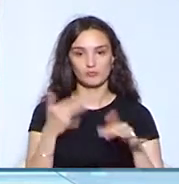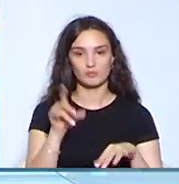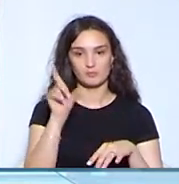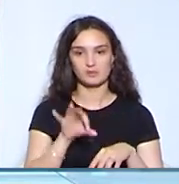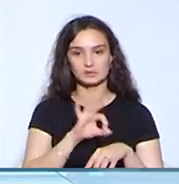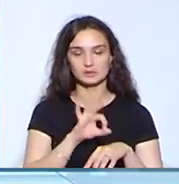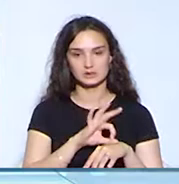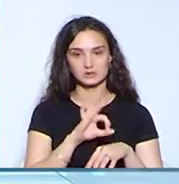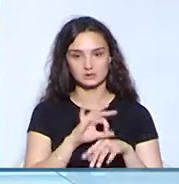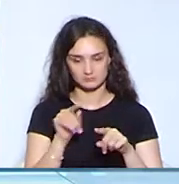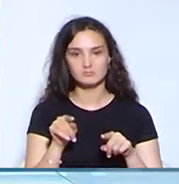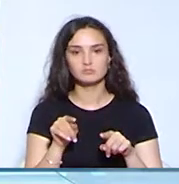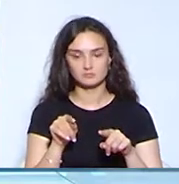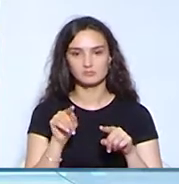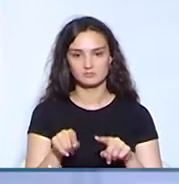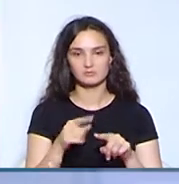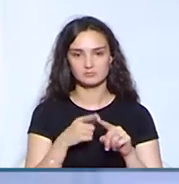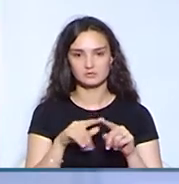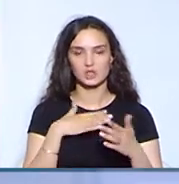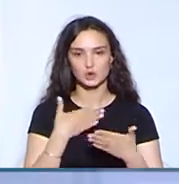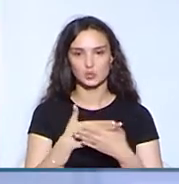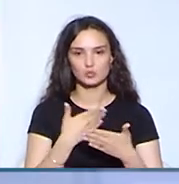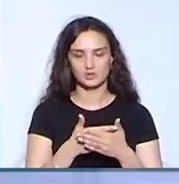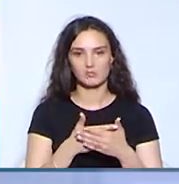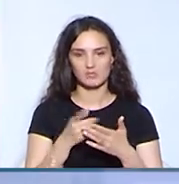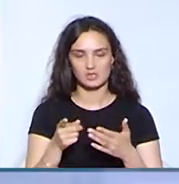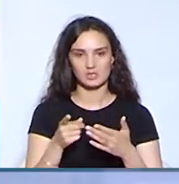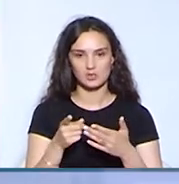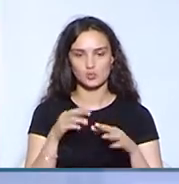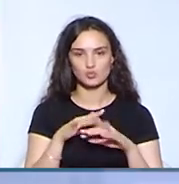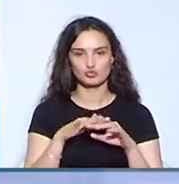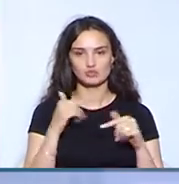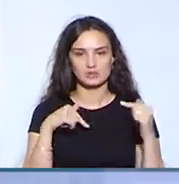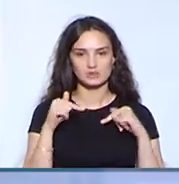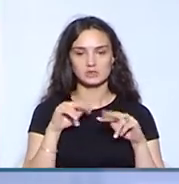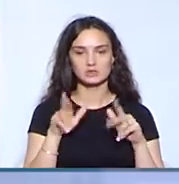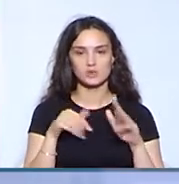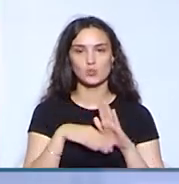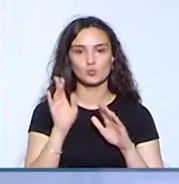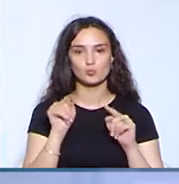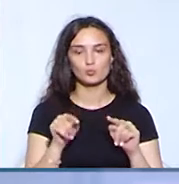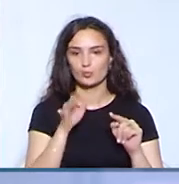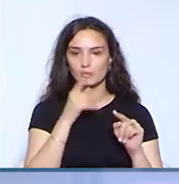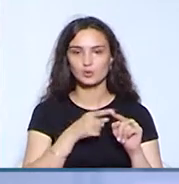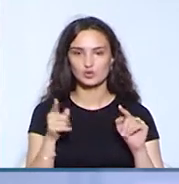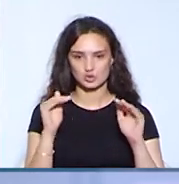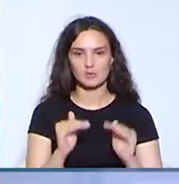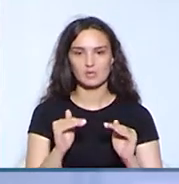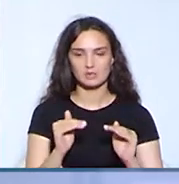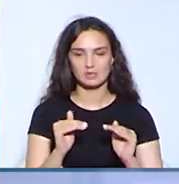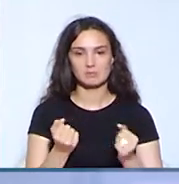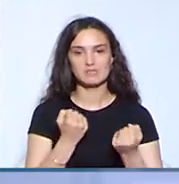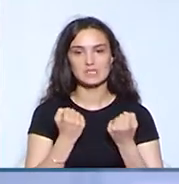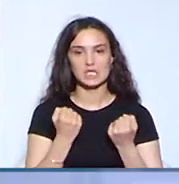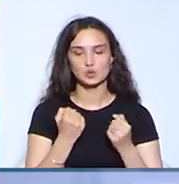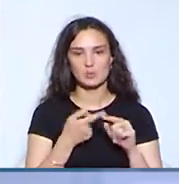ამ ინტერფერონის ჯგუფებით, ხო იქ აქტიურობა, უჯრედის ბირთვის სტაბილობა და გარკვეულ პერიოდში დაბალი, ანუ